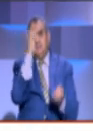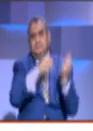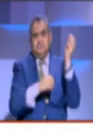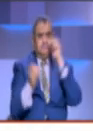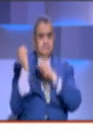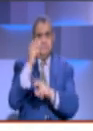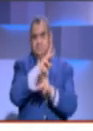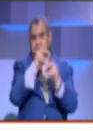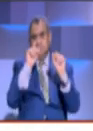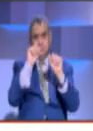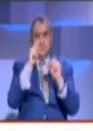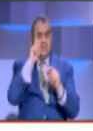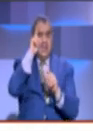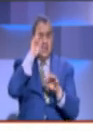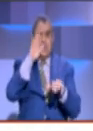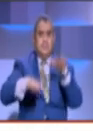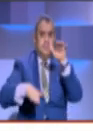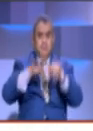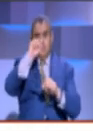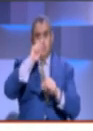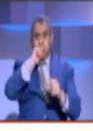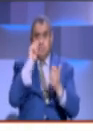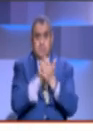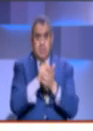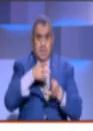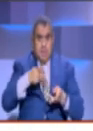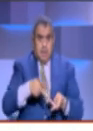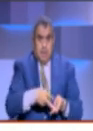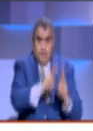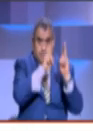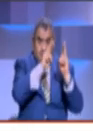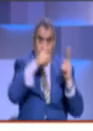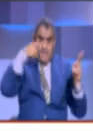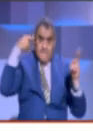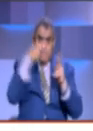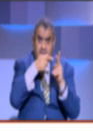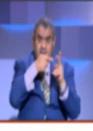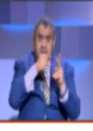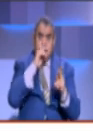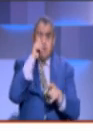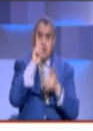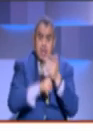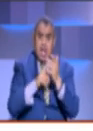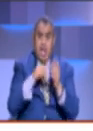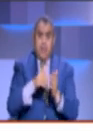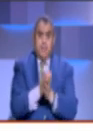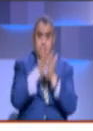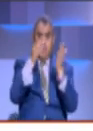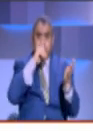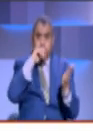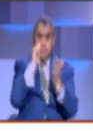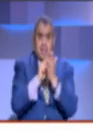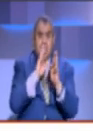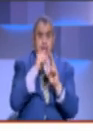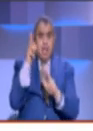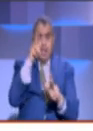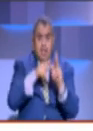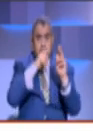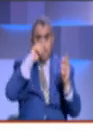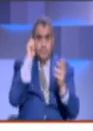أخرى، قصص موازية. القضاء على القصص الموازية سواء صدرت بحسن نية أو بسوء نية،